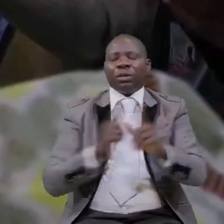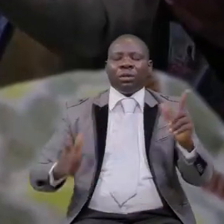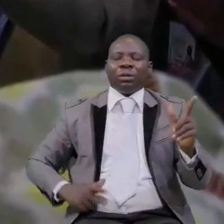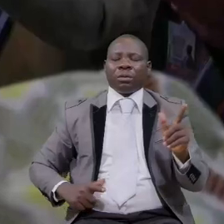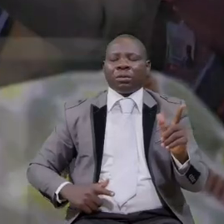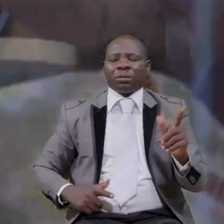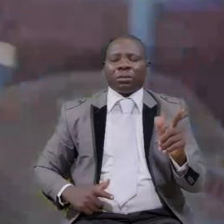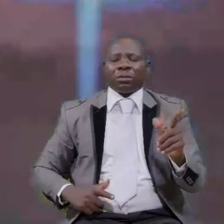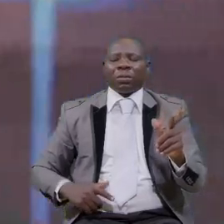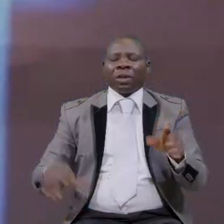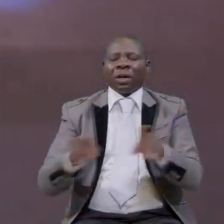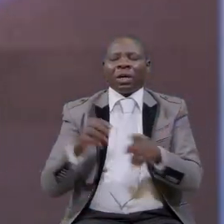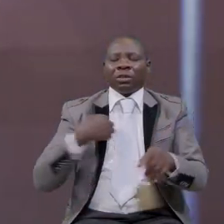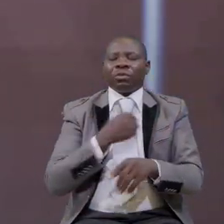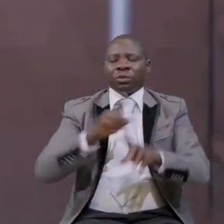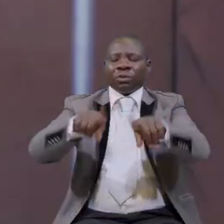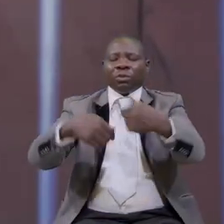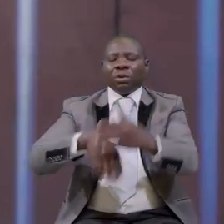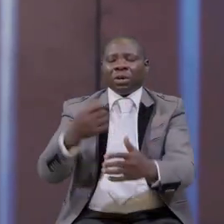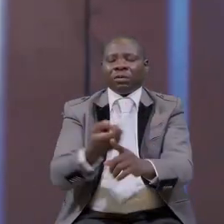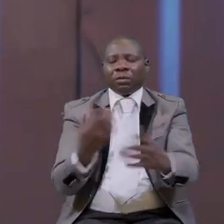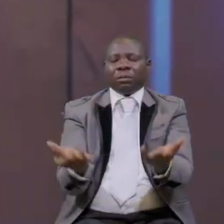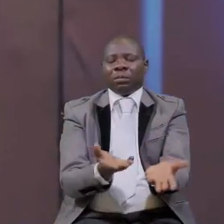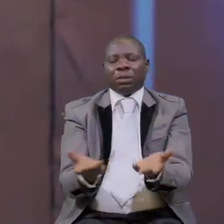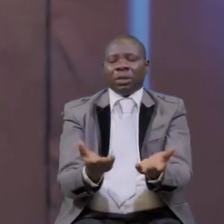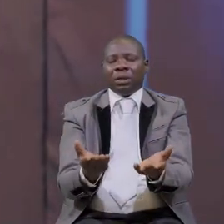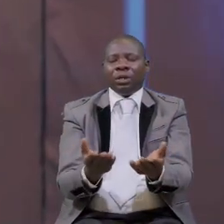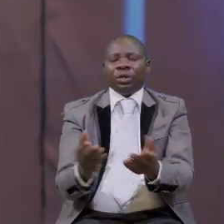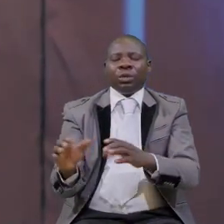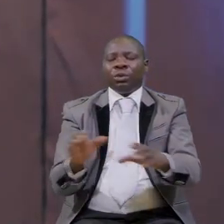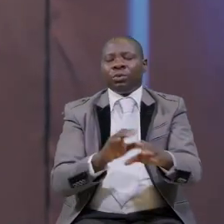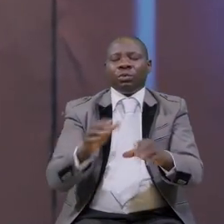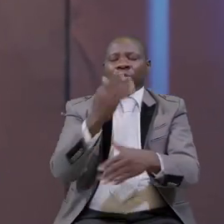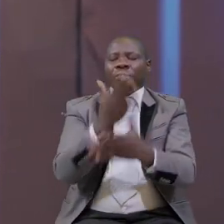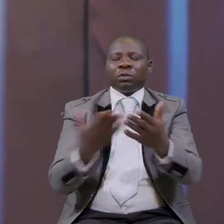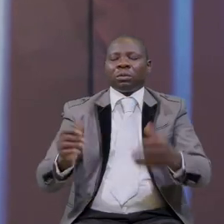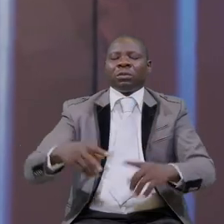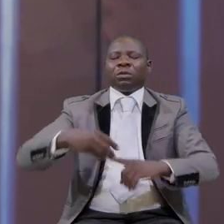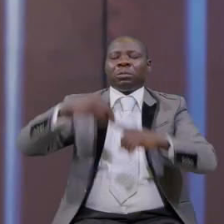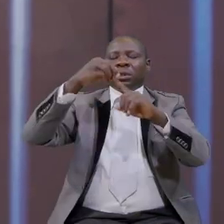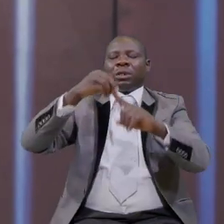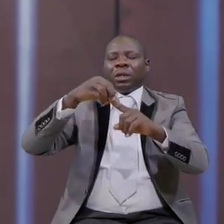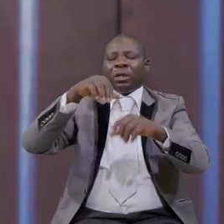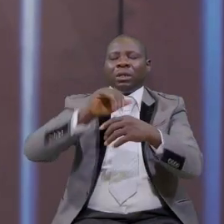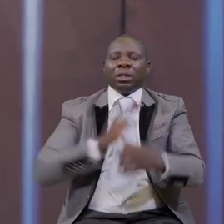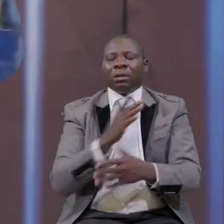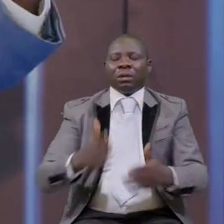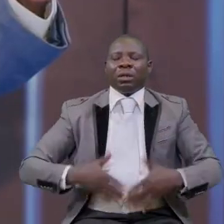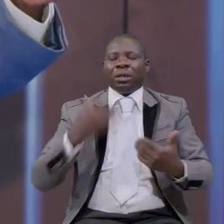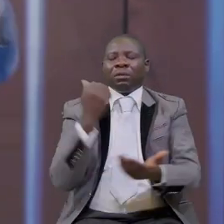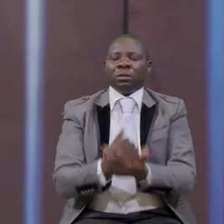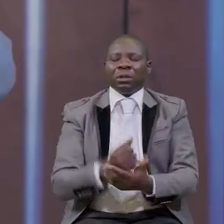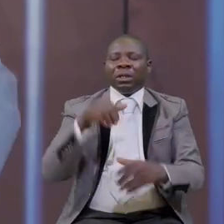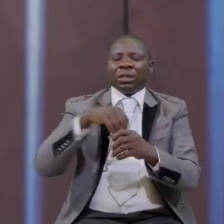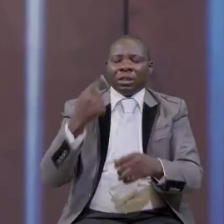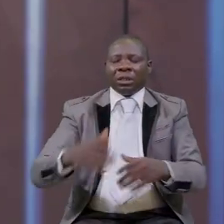Seigneur, comme nous quitterons ici, fais quelque chose de spectaculaire